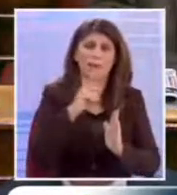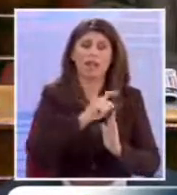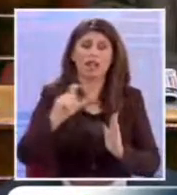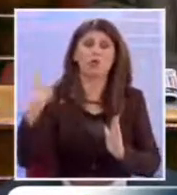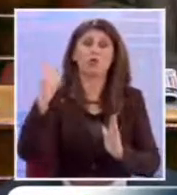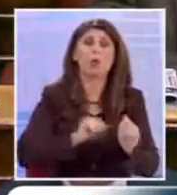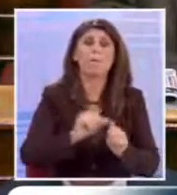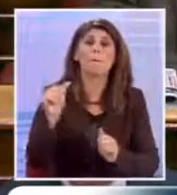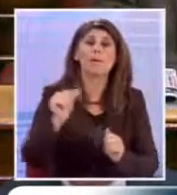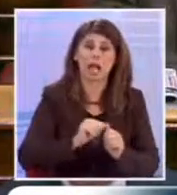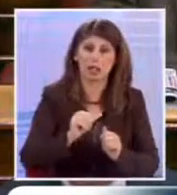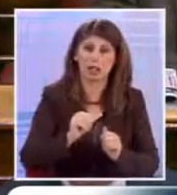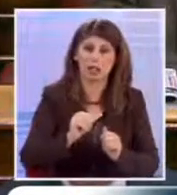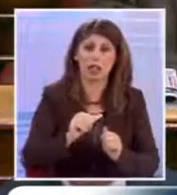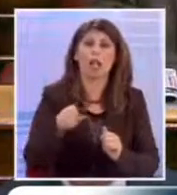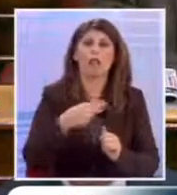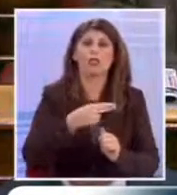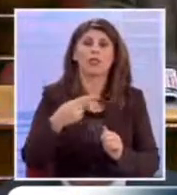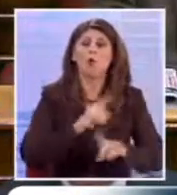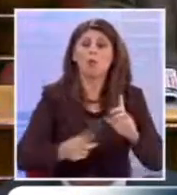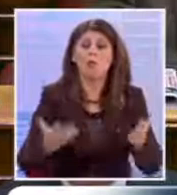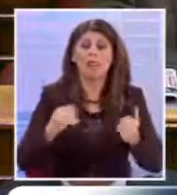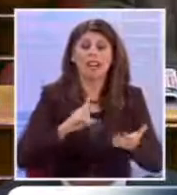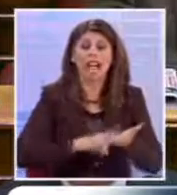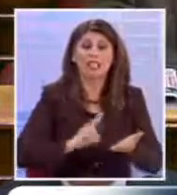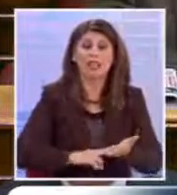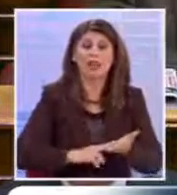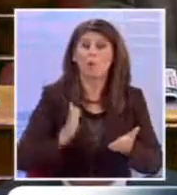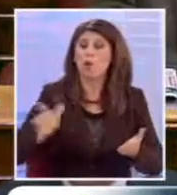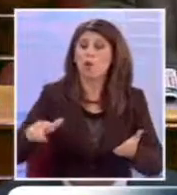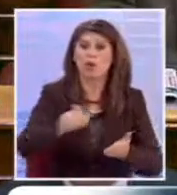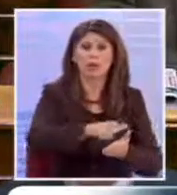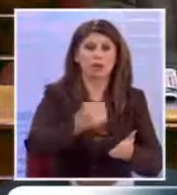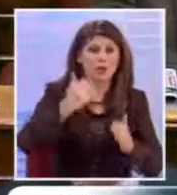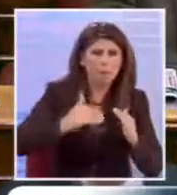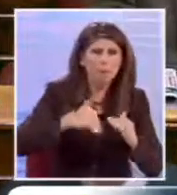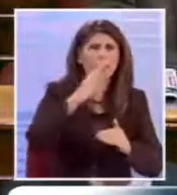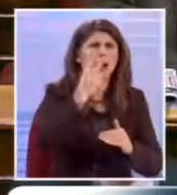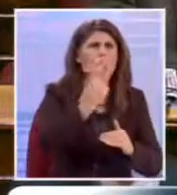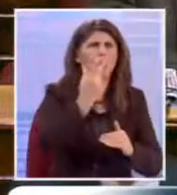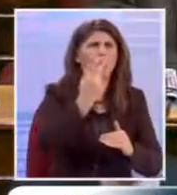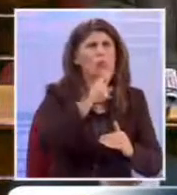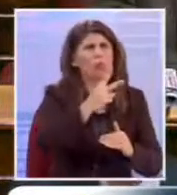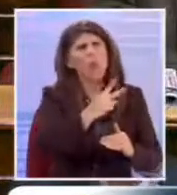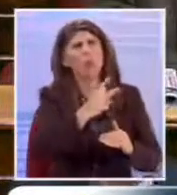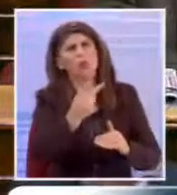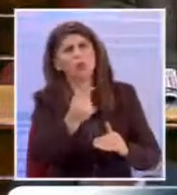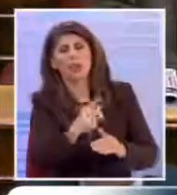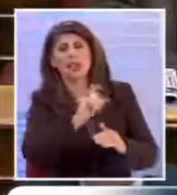το μήνα για τους ανασφάλιστους πολίτες της χώρας που ξεπερνάνε τα 2 με 2,5